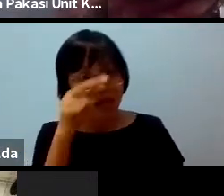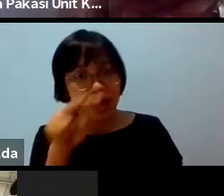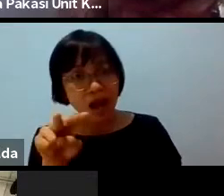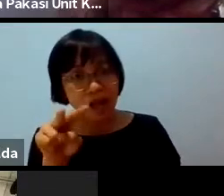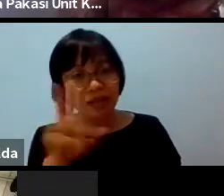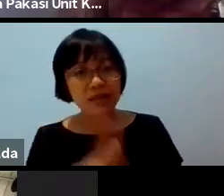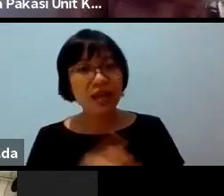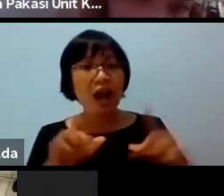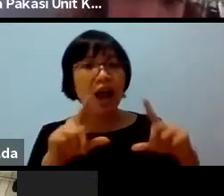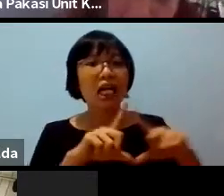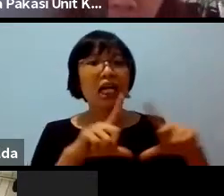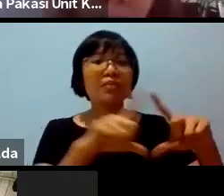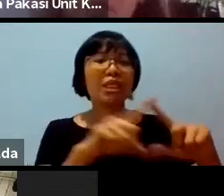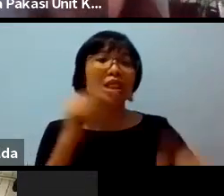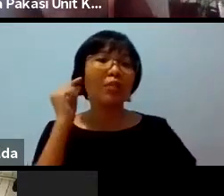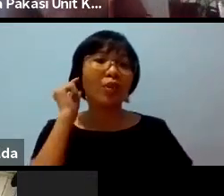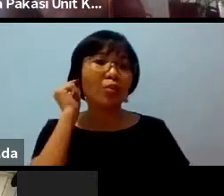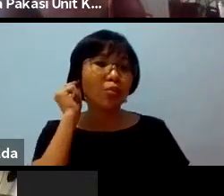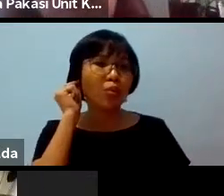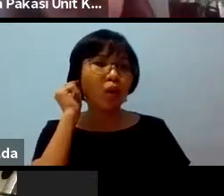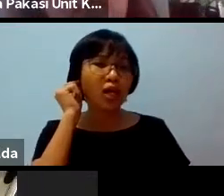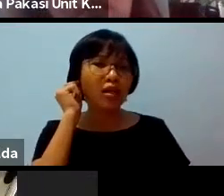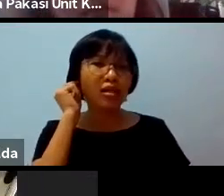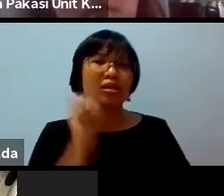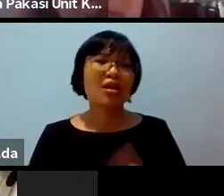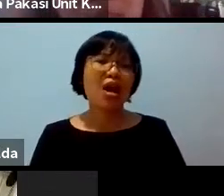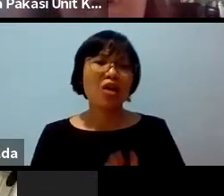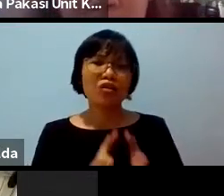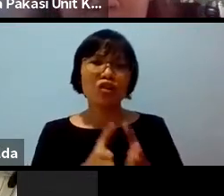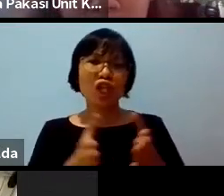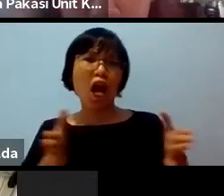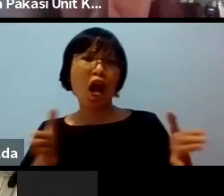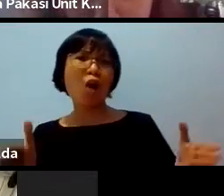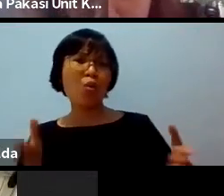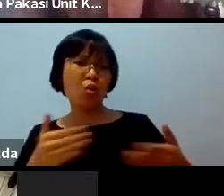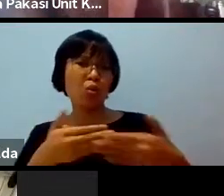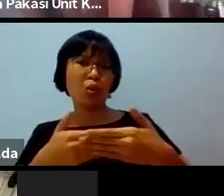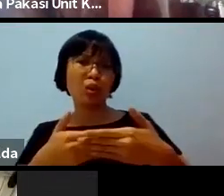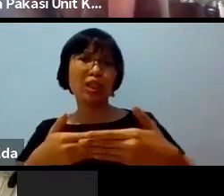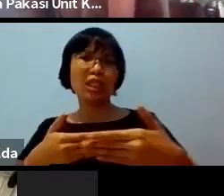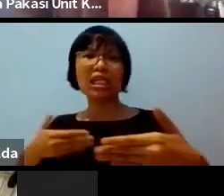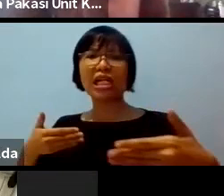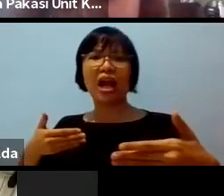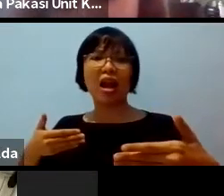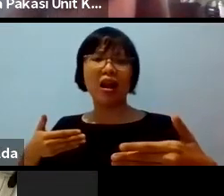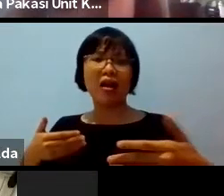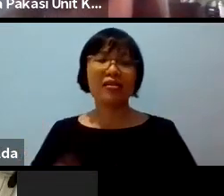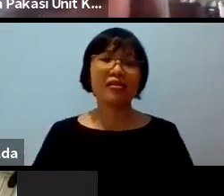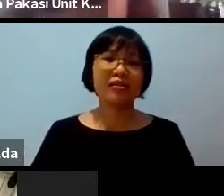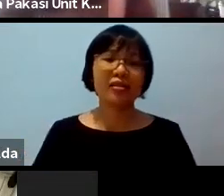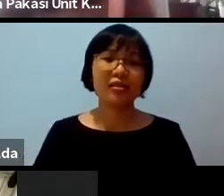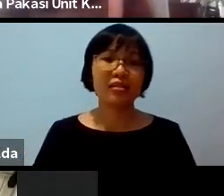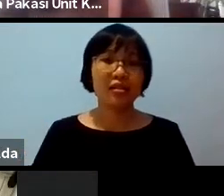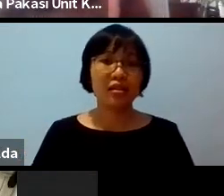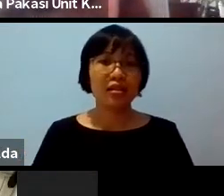Indonesia sangat ketinggalan, jauh sekali produk pengetahuan ini, apalagi di bidang